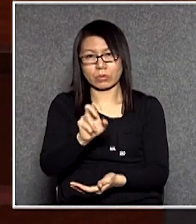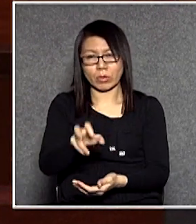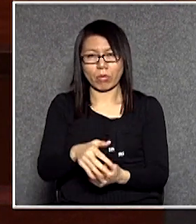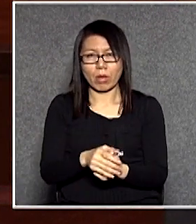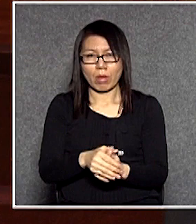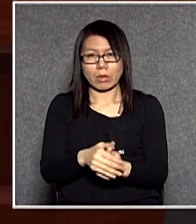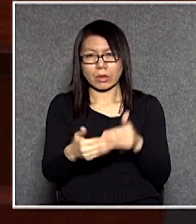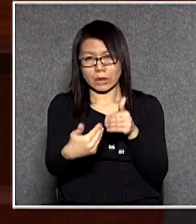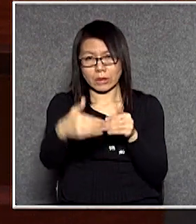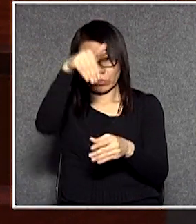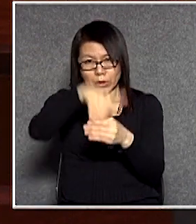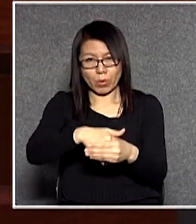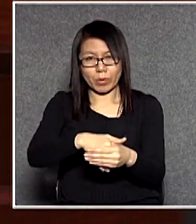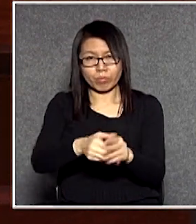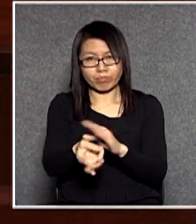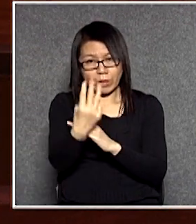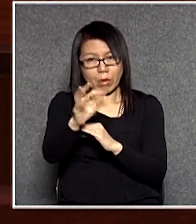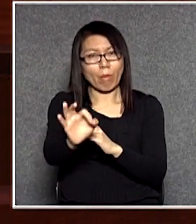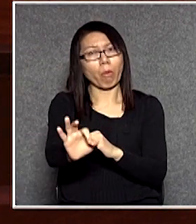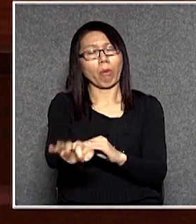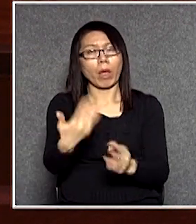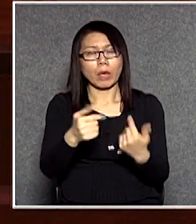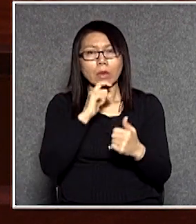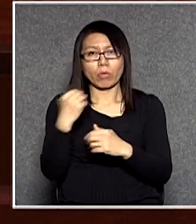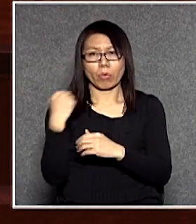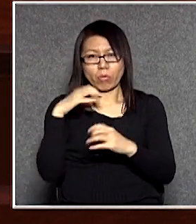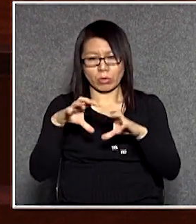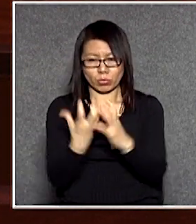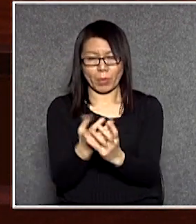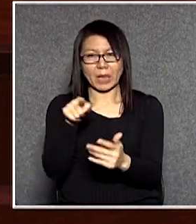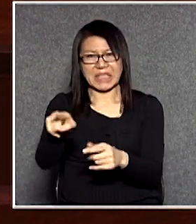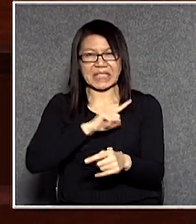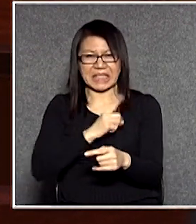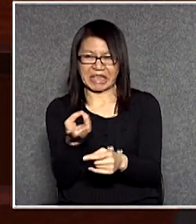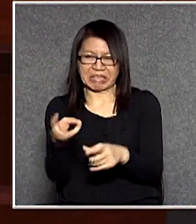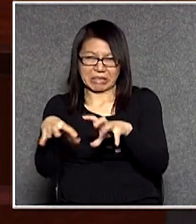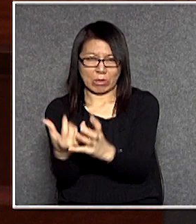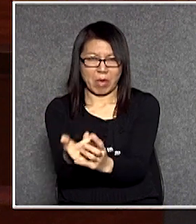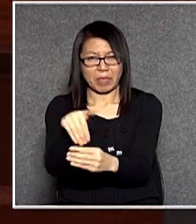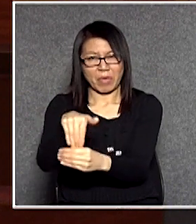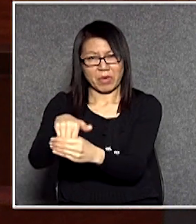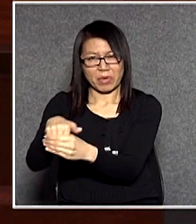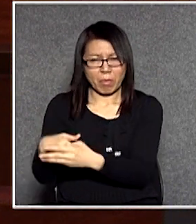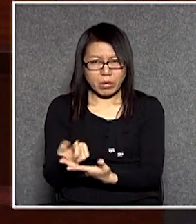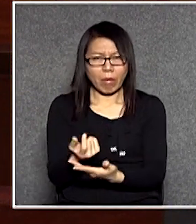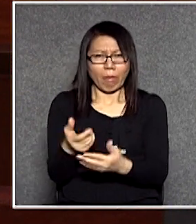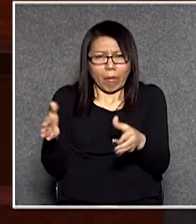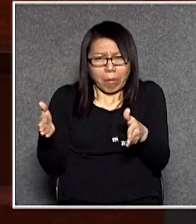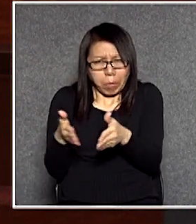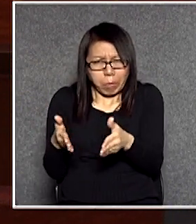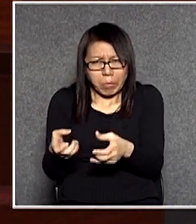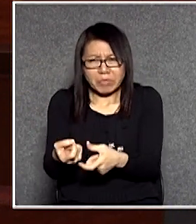產生，功能組別是小圈子選舉，選民的基礎狹窄，當